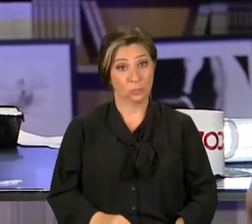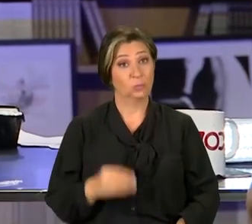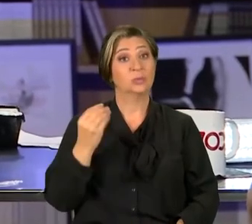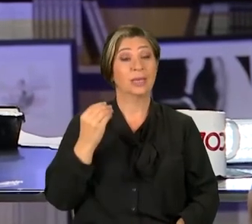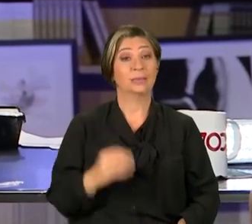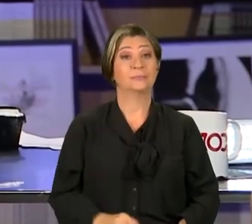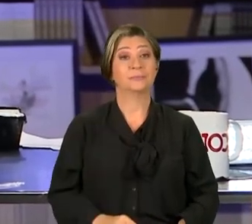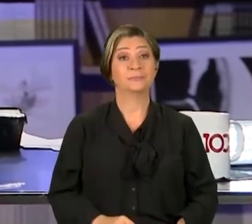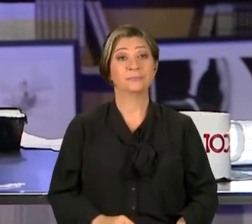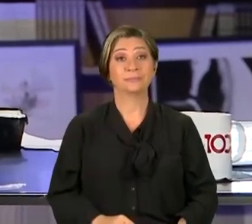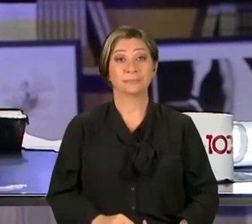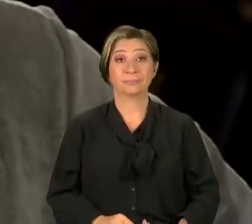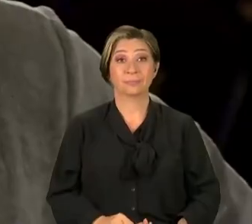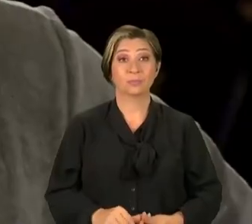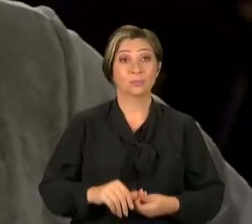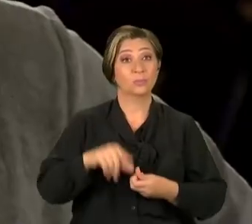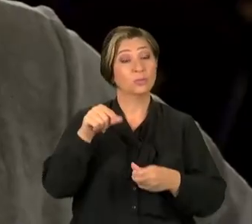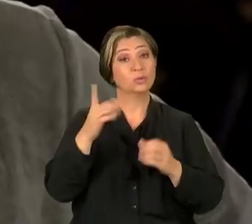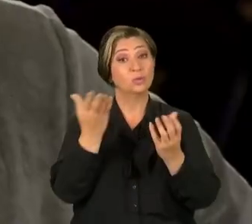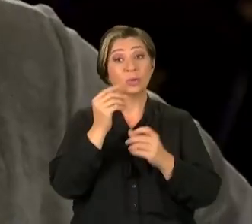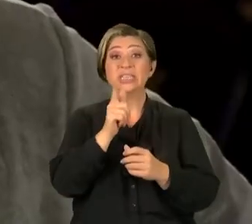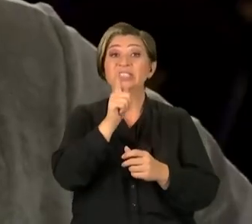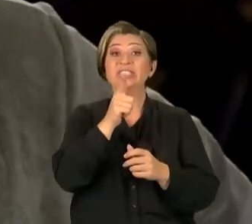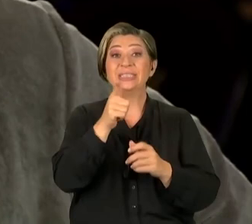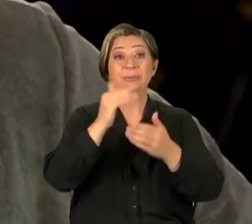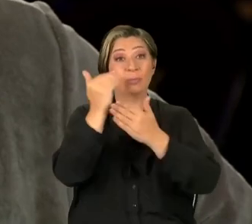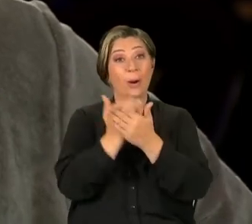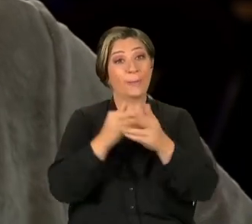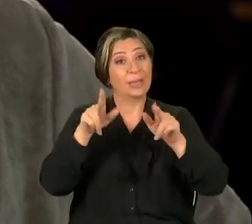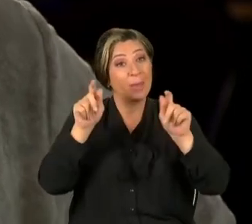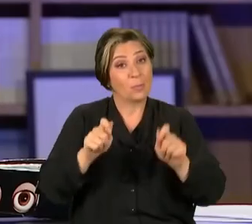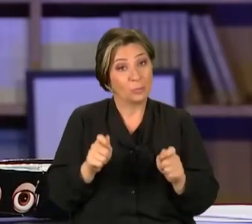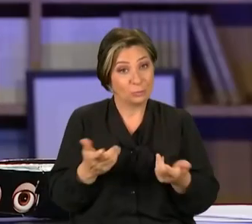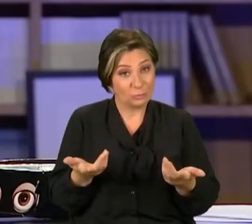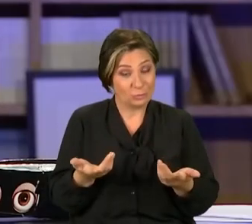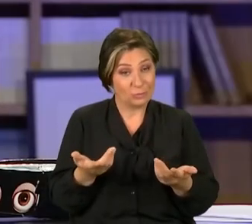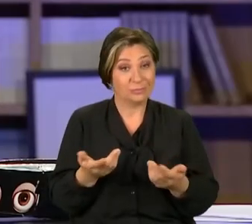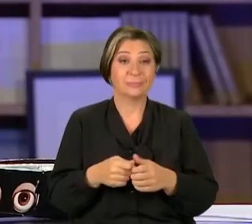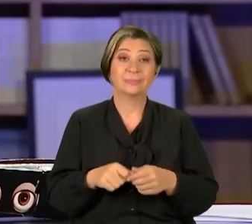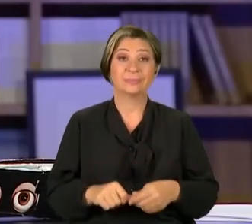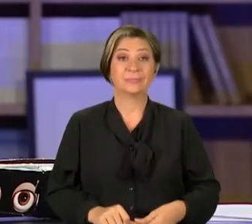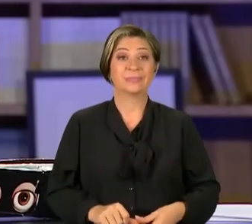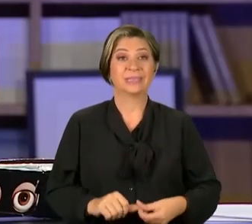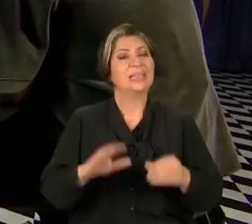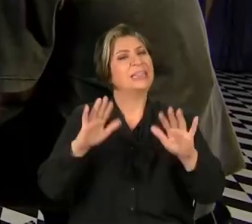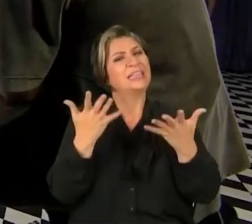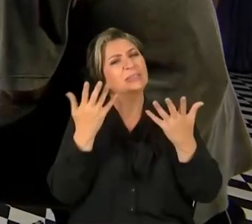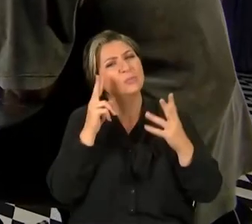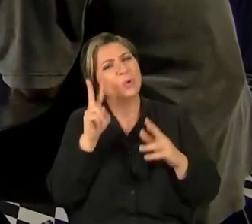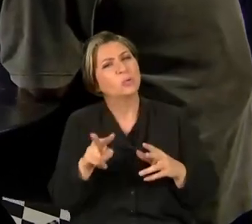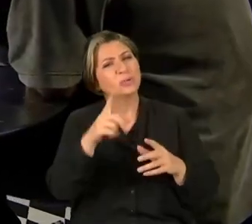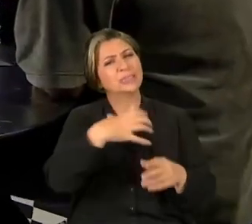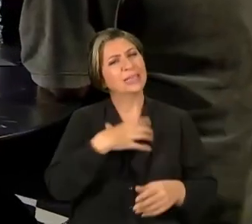güzel vallahi bugün çok şairane bir program yapıyoruz ha Yani nasıl buluyorsunuz